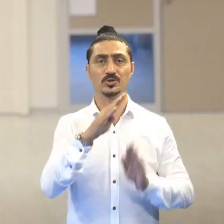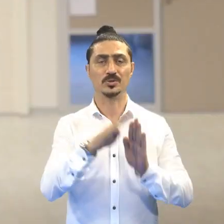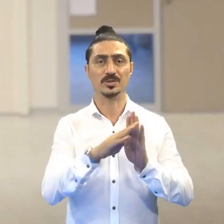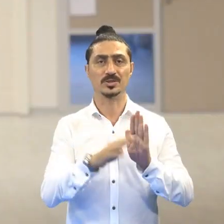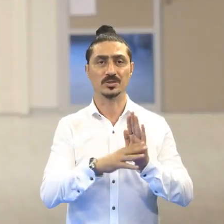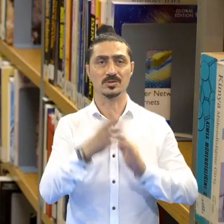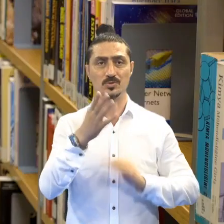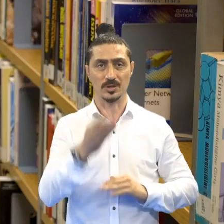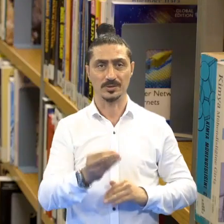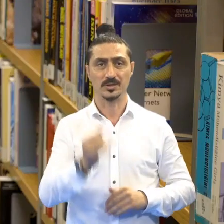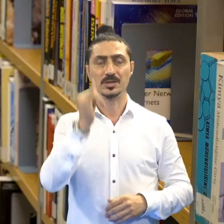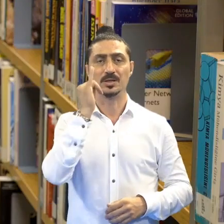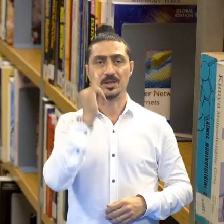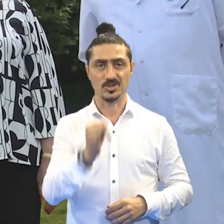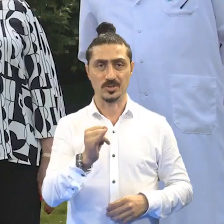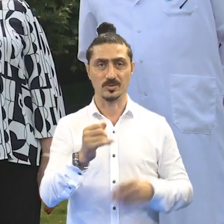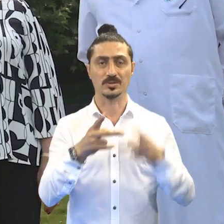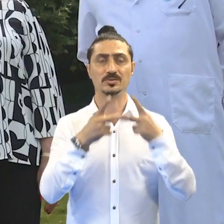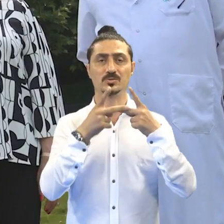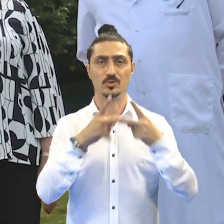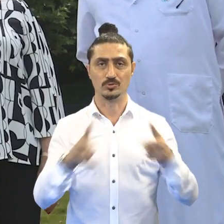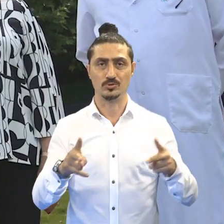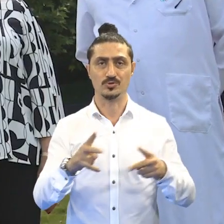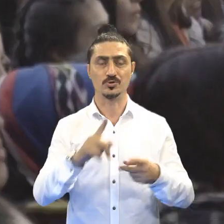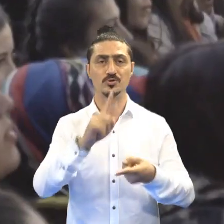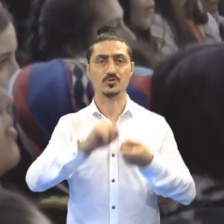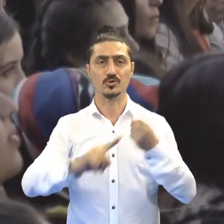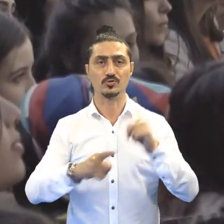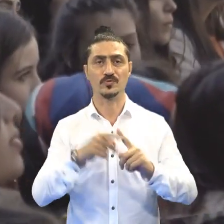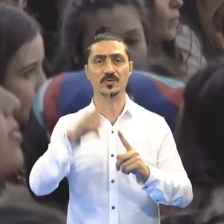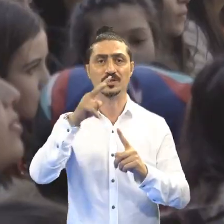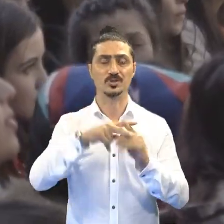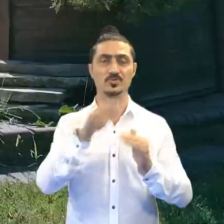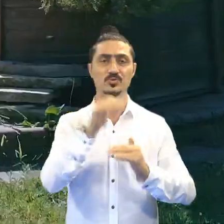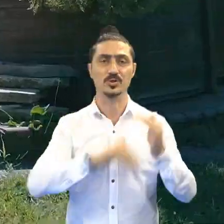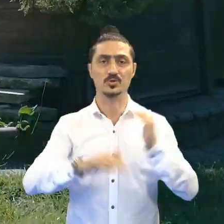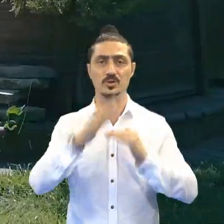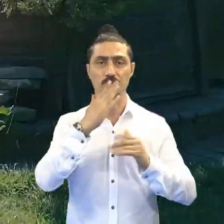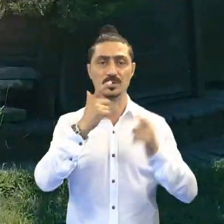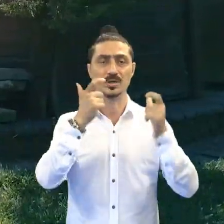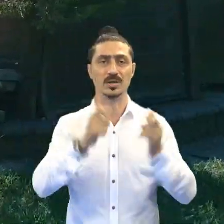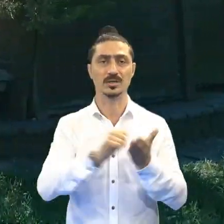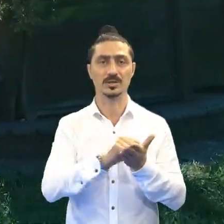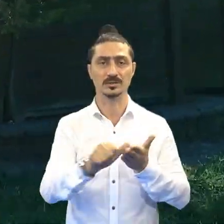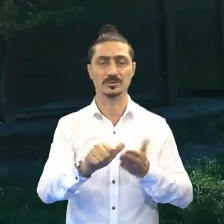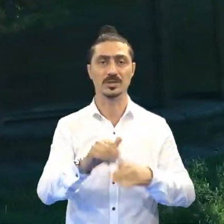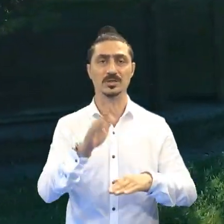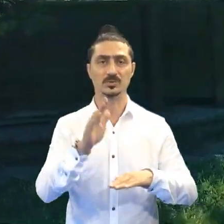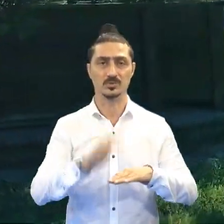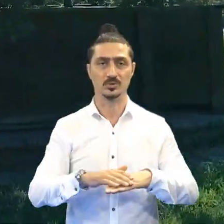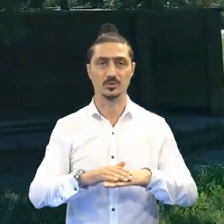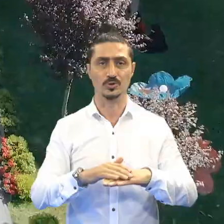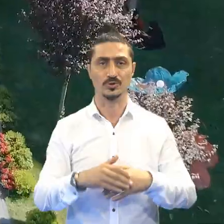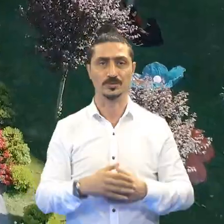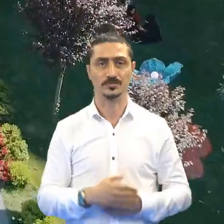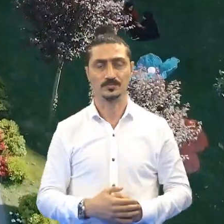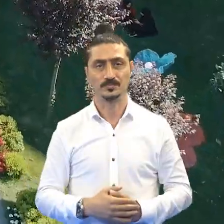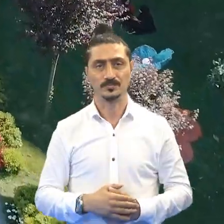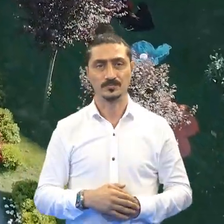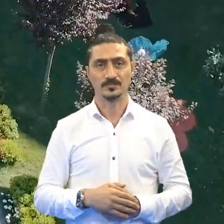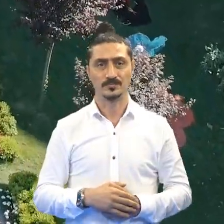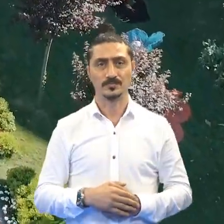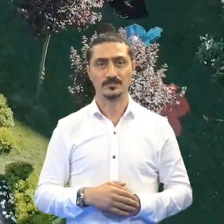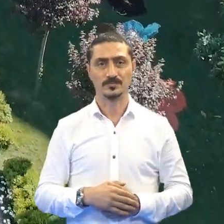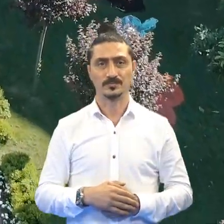kadromuzla 4 temel ilkemiz olan eleştirilebilirlik, özgürlükçülük, çoğulculuk ve katılımcılığı yüksek öğretimin her